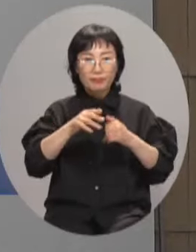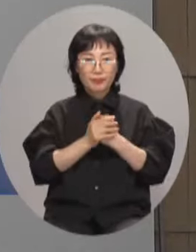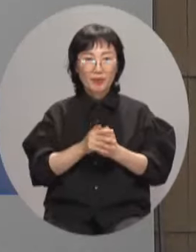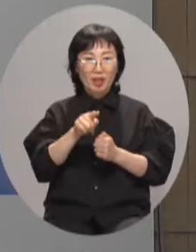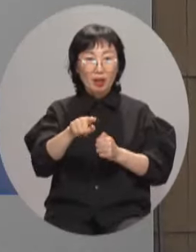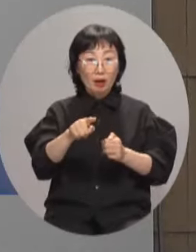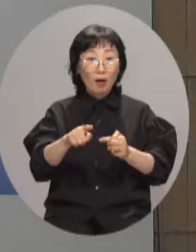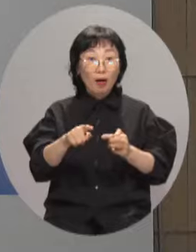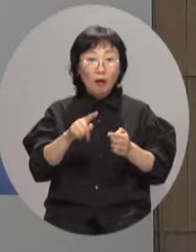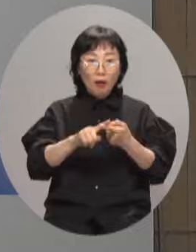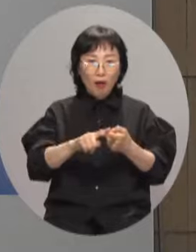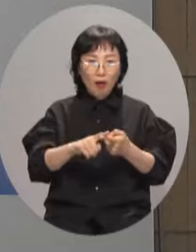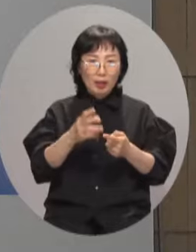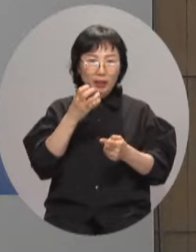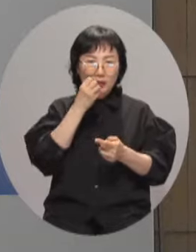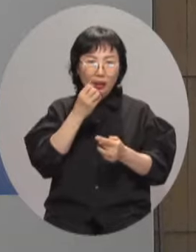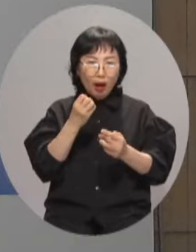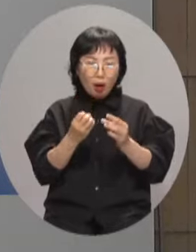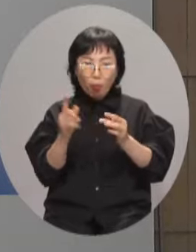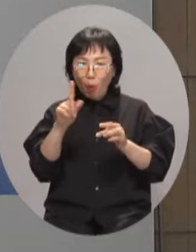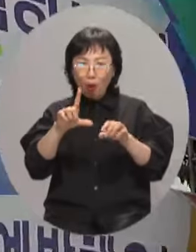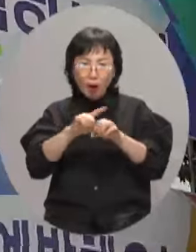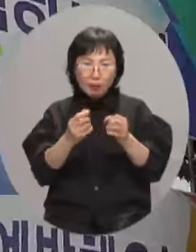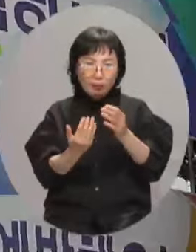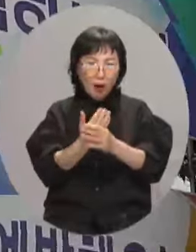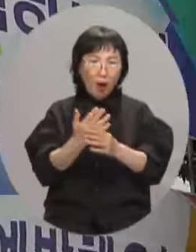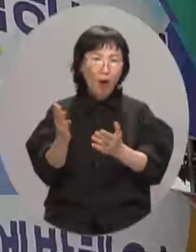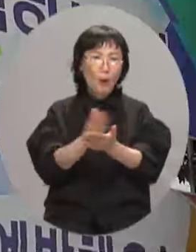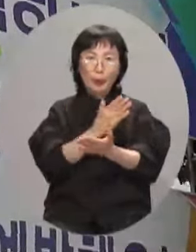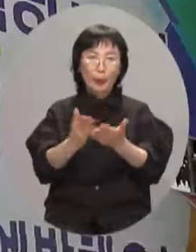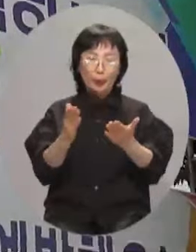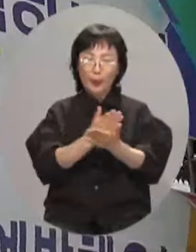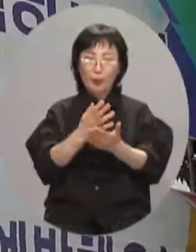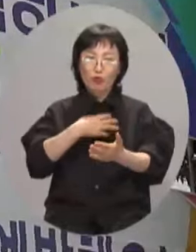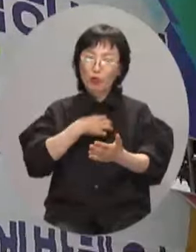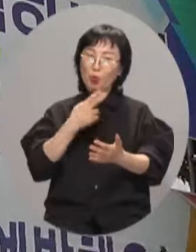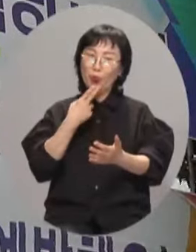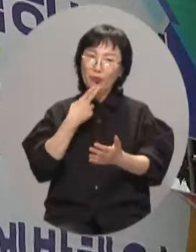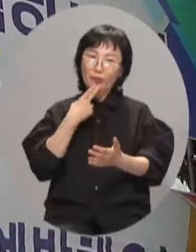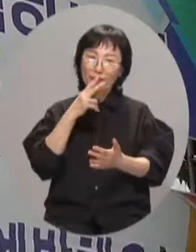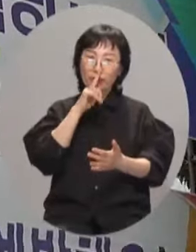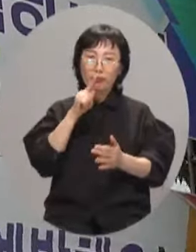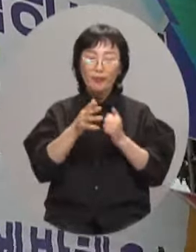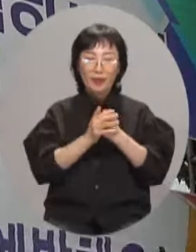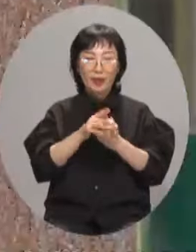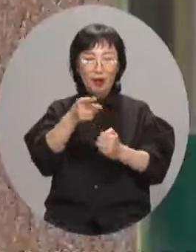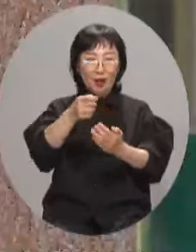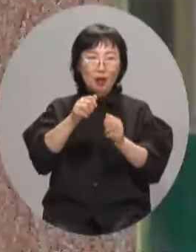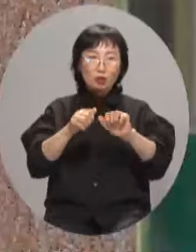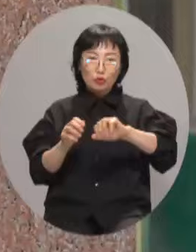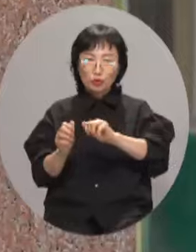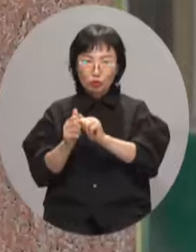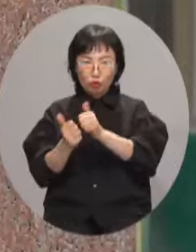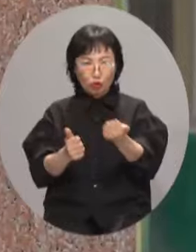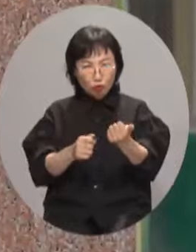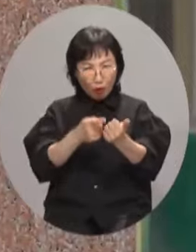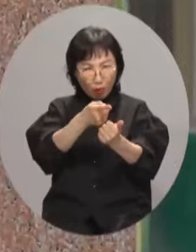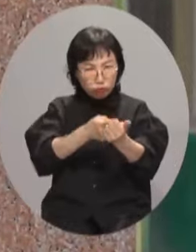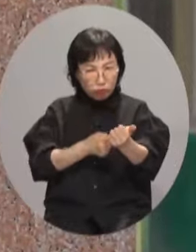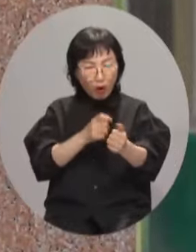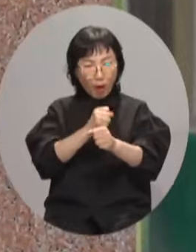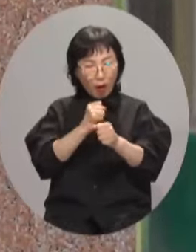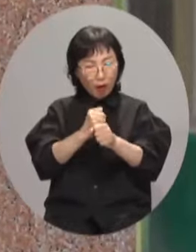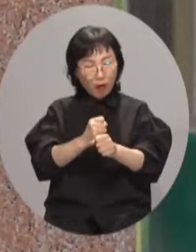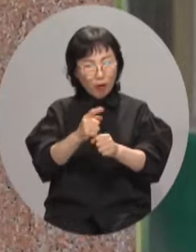부분이었잖아요. 유해가스 노출에 대한 사고 위험이 전혀 없다고 보시면 되고. 수사당국은 부검을 진행해 정확한 사인을 밝히는